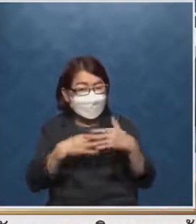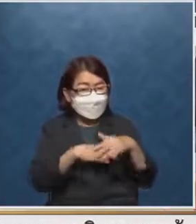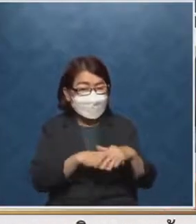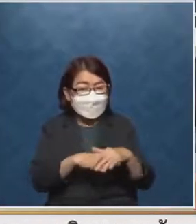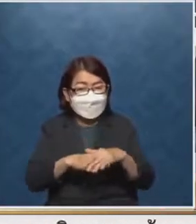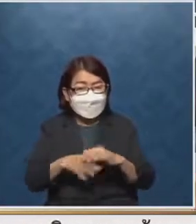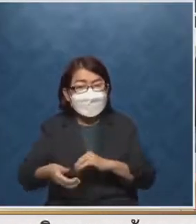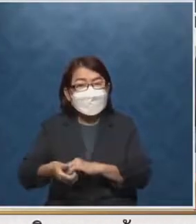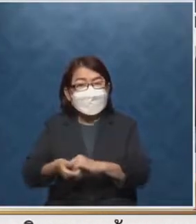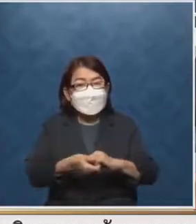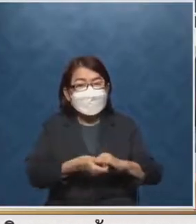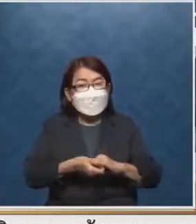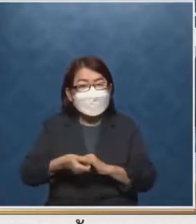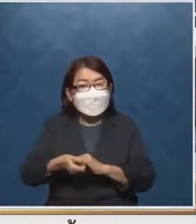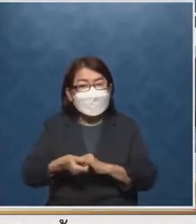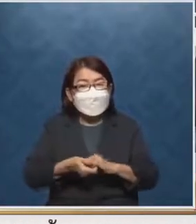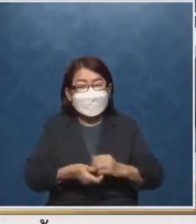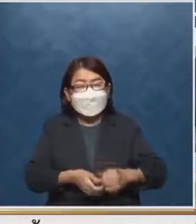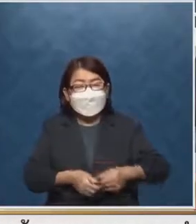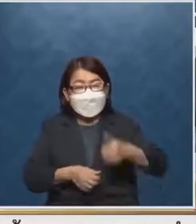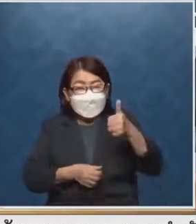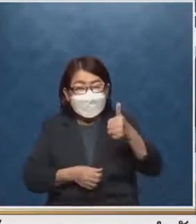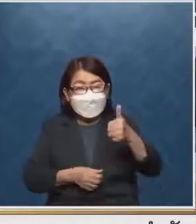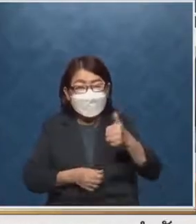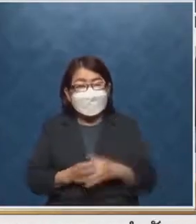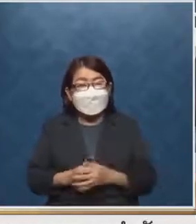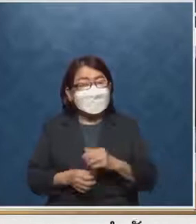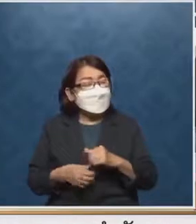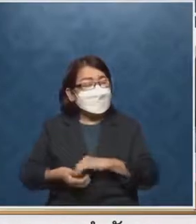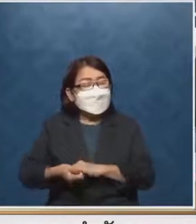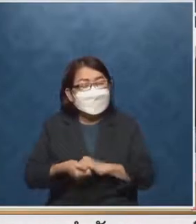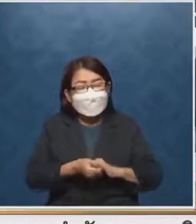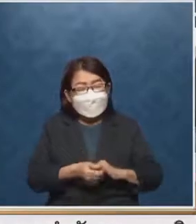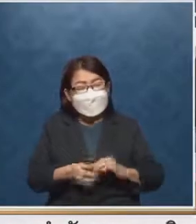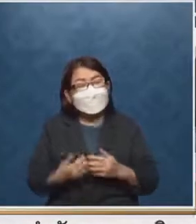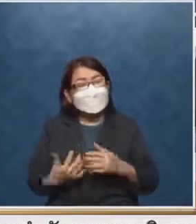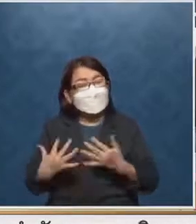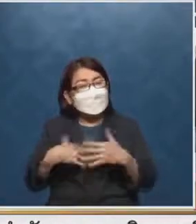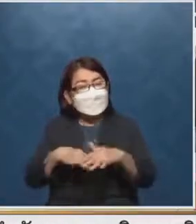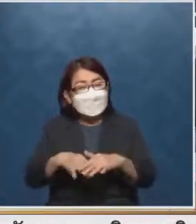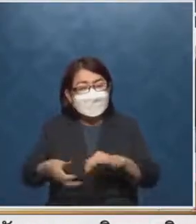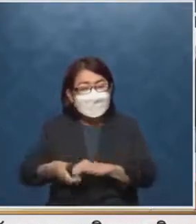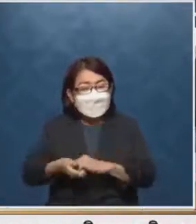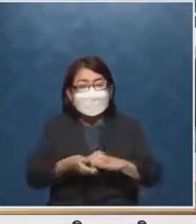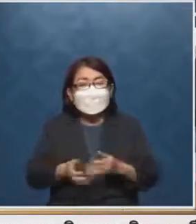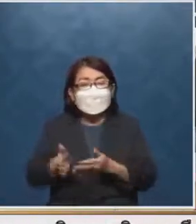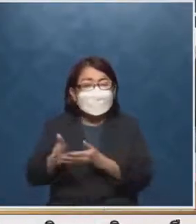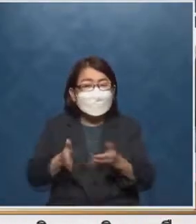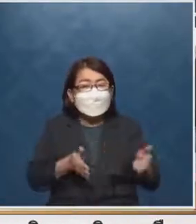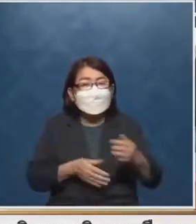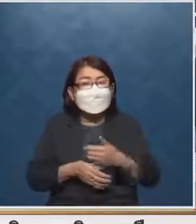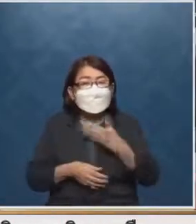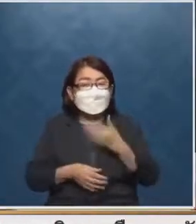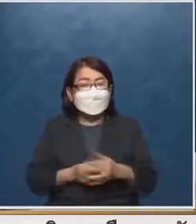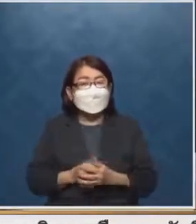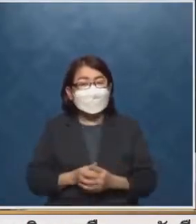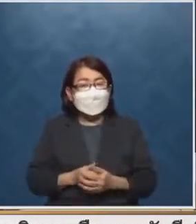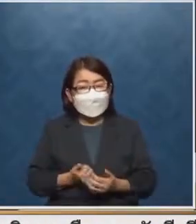พยังยืนต่อเนื่องต่อไปได้ภารกิจของท่านออกมา